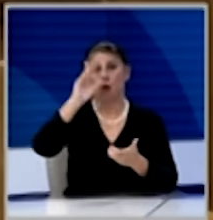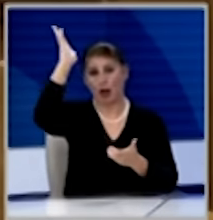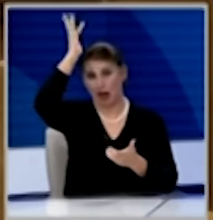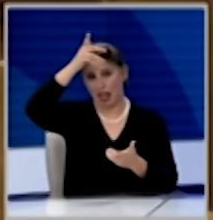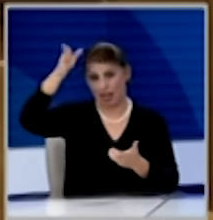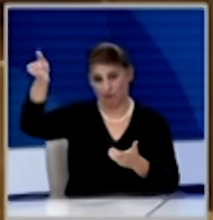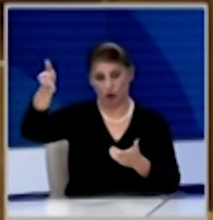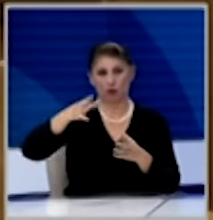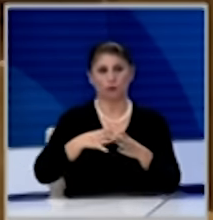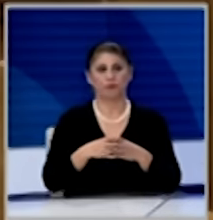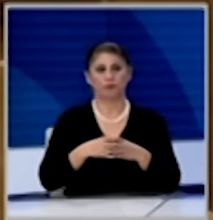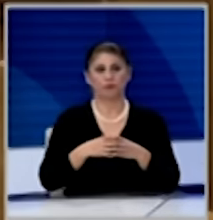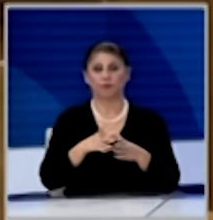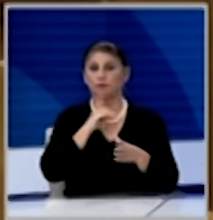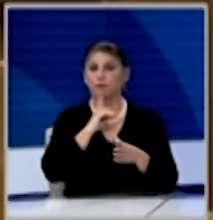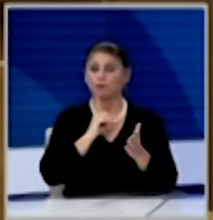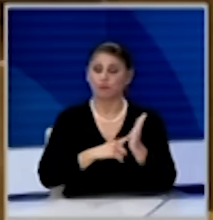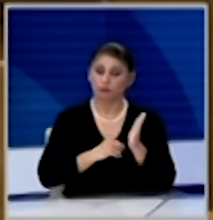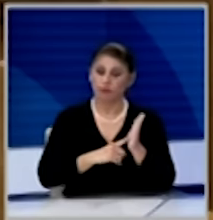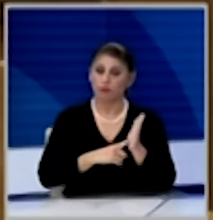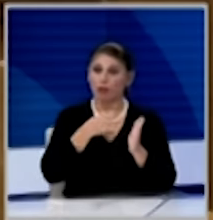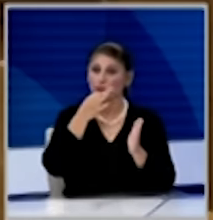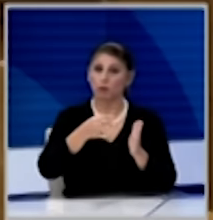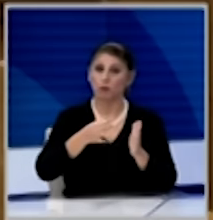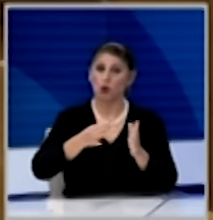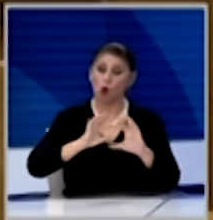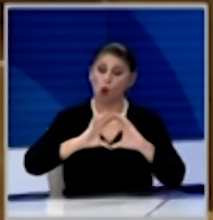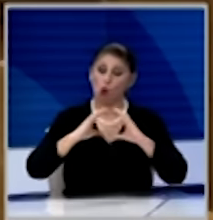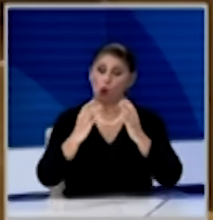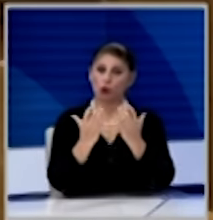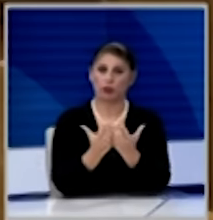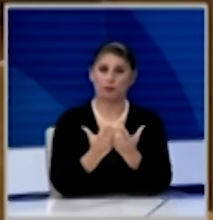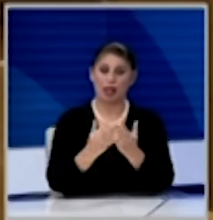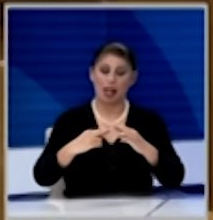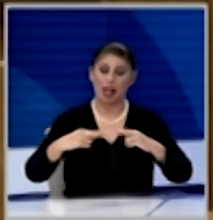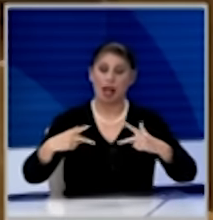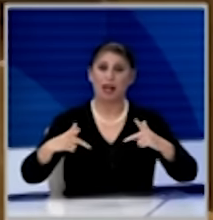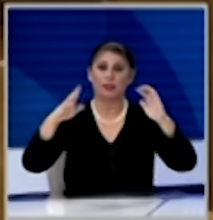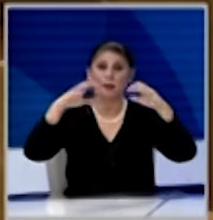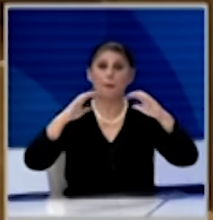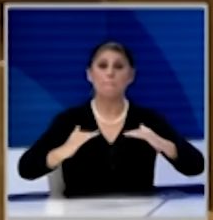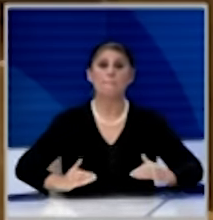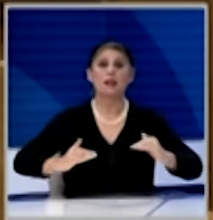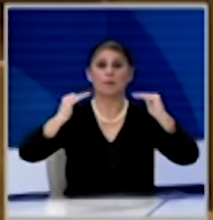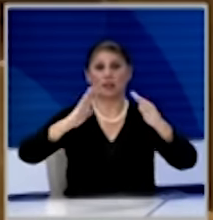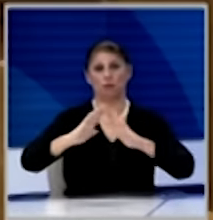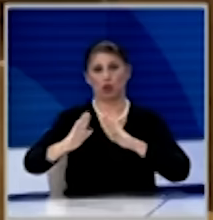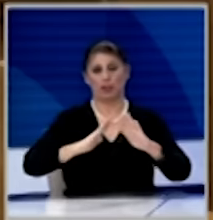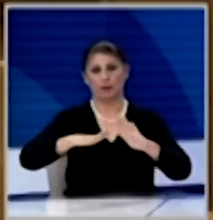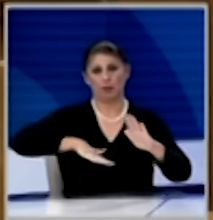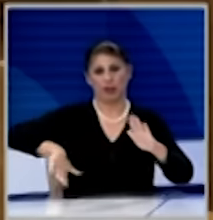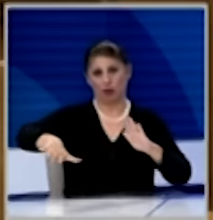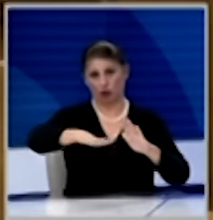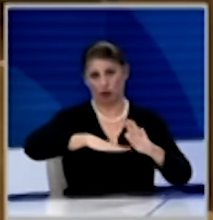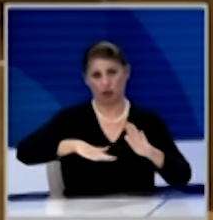εύρος πρέπει να μιλάμε και για την ολοκληρωμένη ταυτόχρονα αντιπλημμυρική προστασία της περιοχής και η